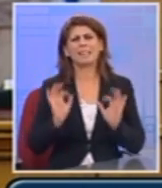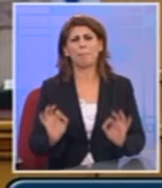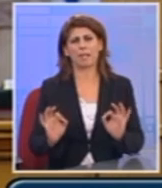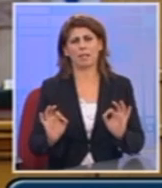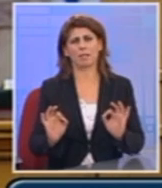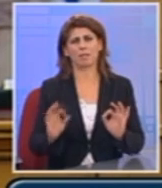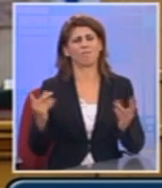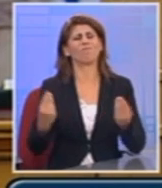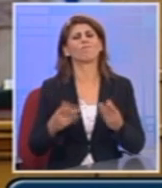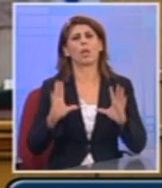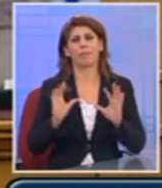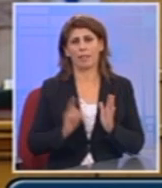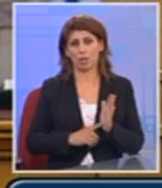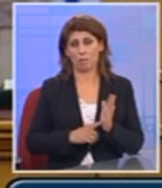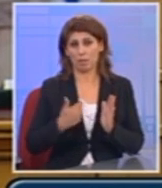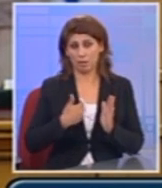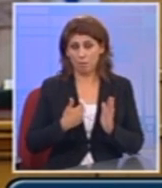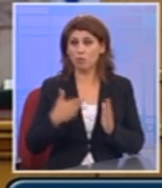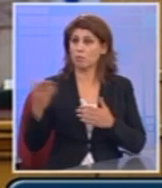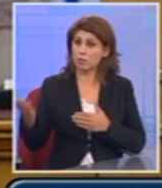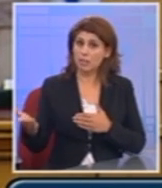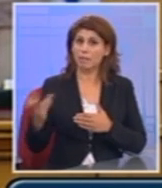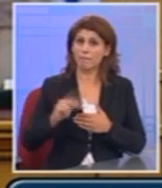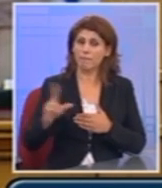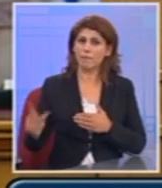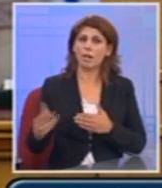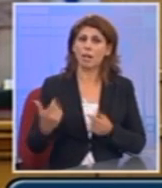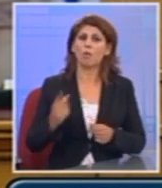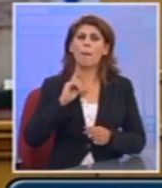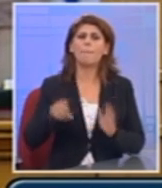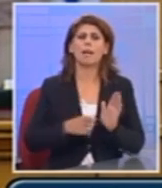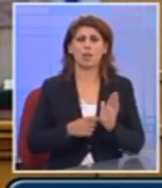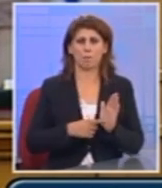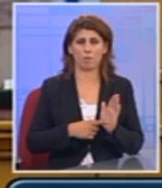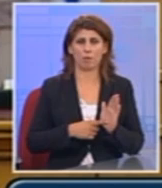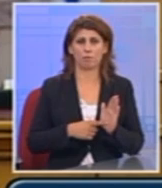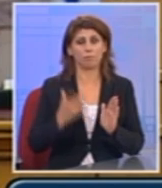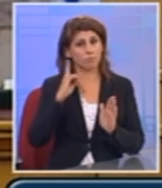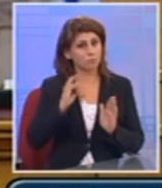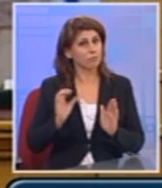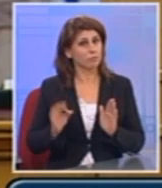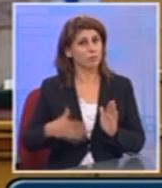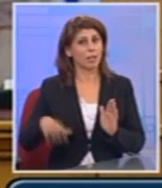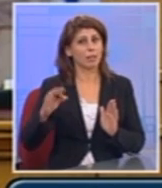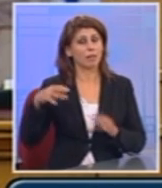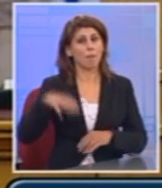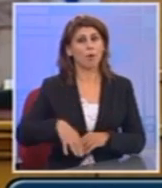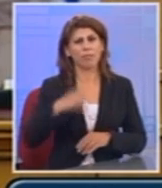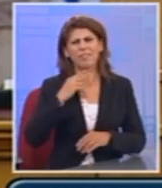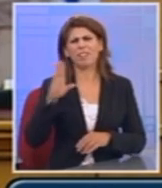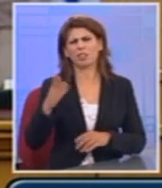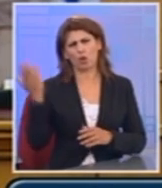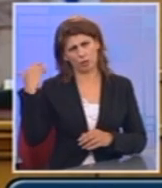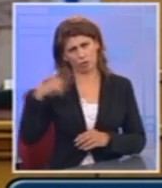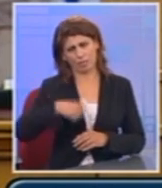αυτού του χρέους διότι και εμείς όπως και εσείς έχουμε παρανομία δεδομένου ότι όλα ξεκίνησαν από την εποχή της